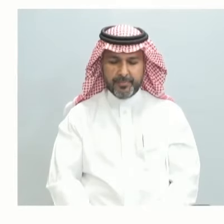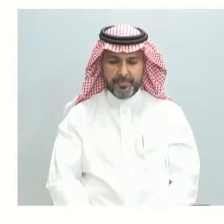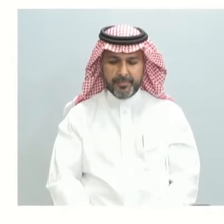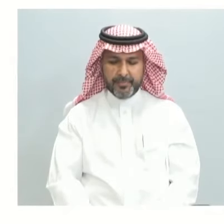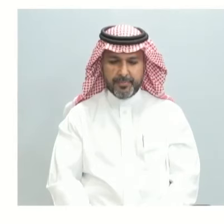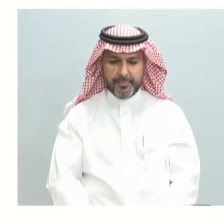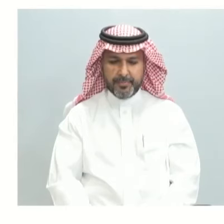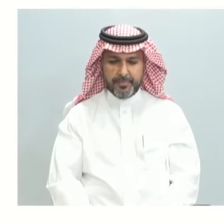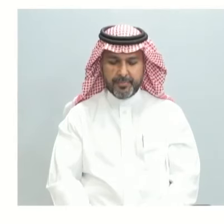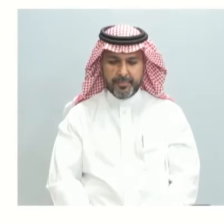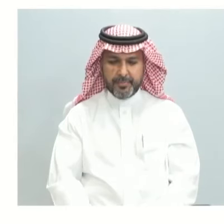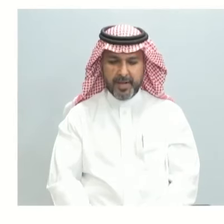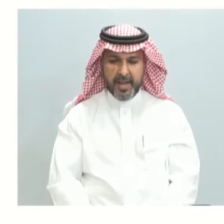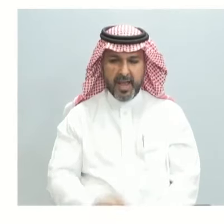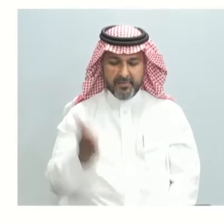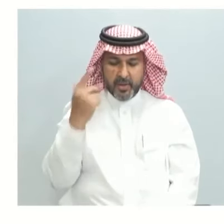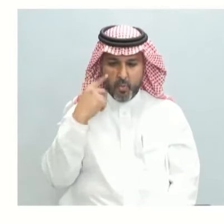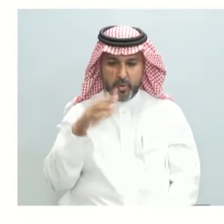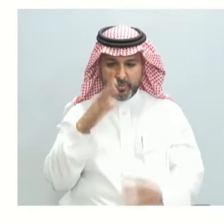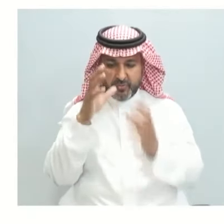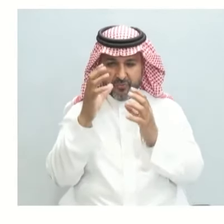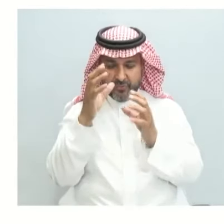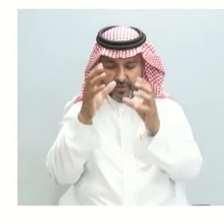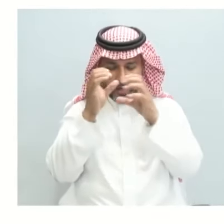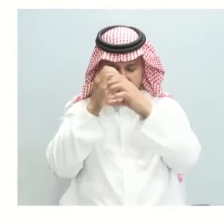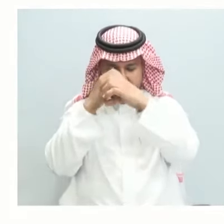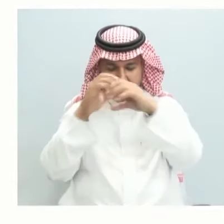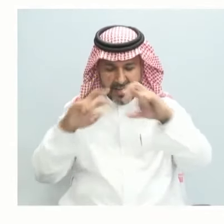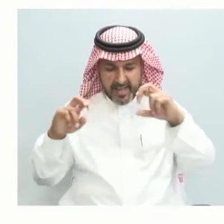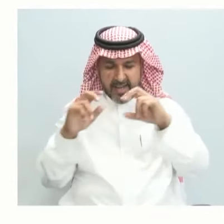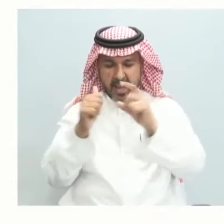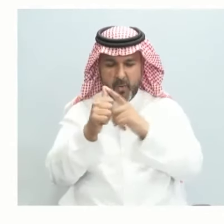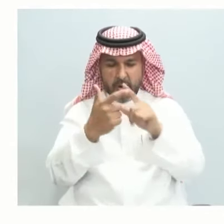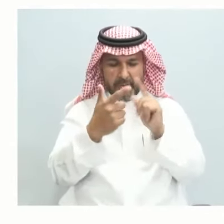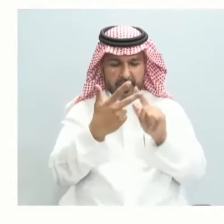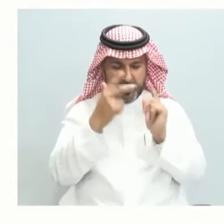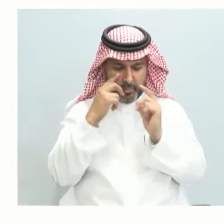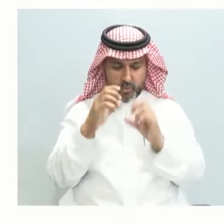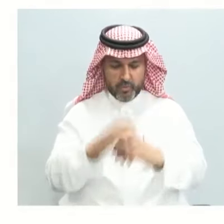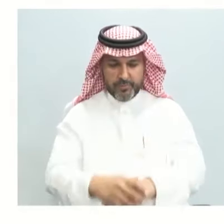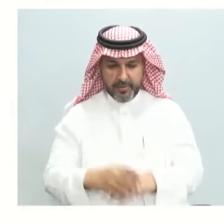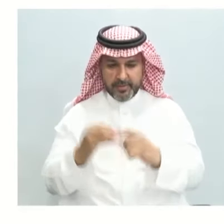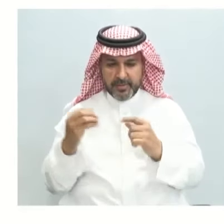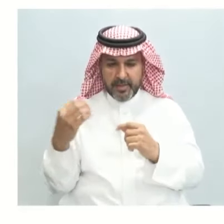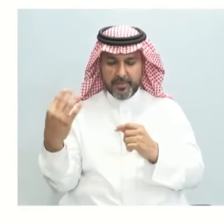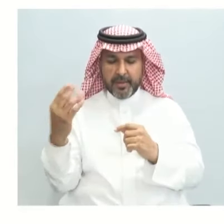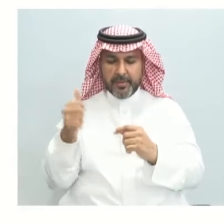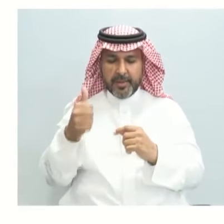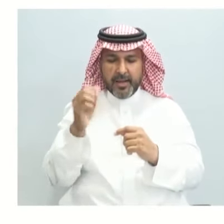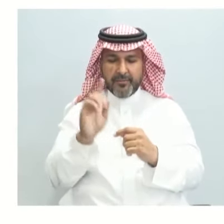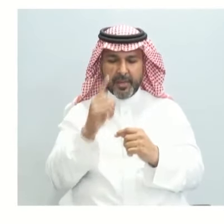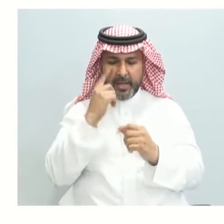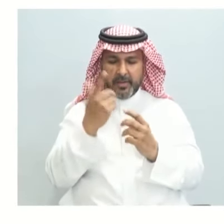ايجاد القاسم المشترك الاكبر نبدا بتحليل كل احد الحد الاول سالب اربعه الف تربيع عباره عن